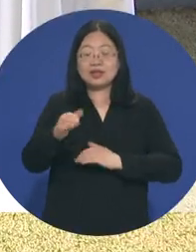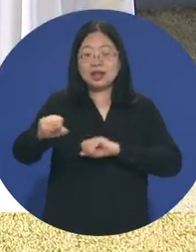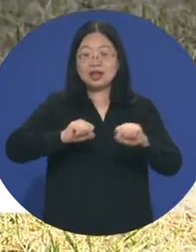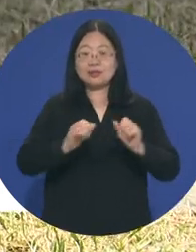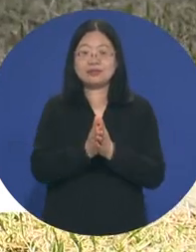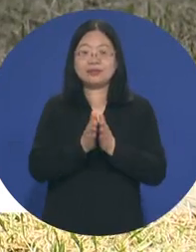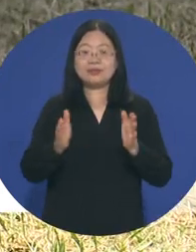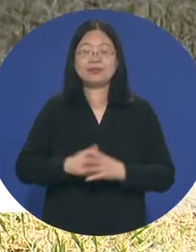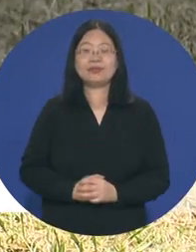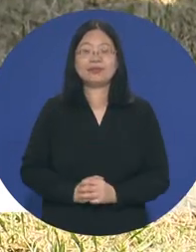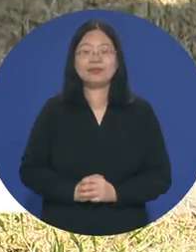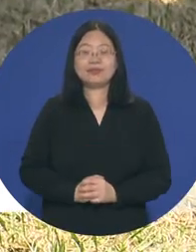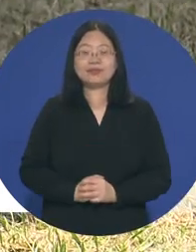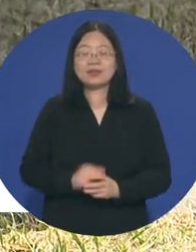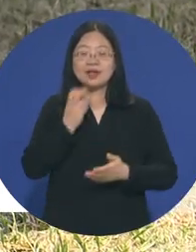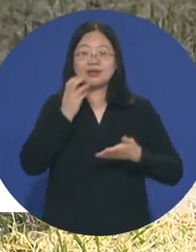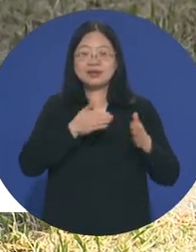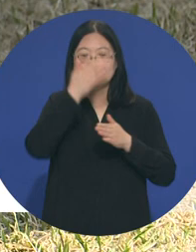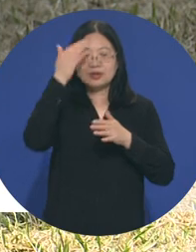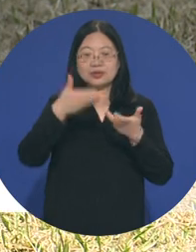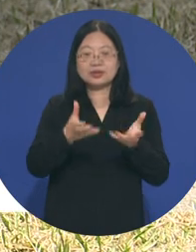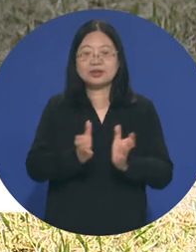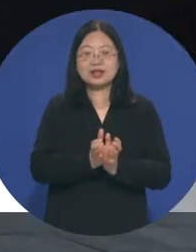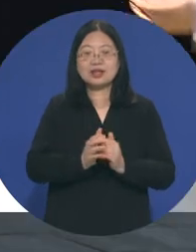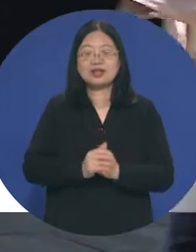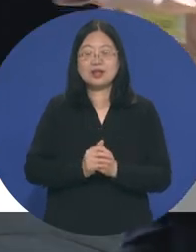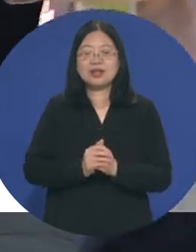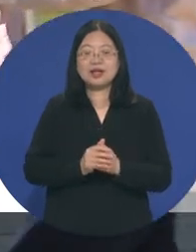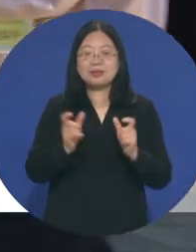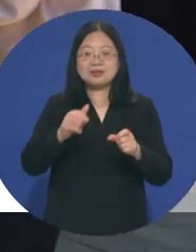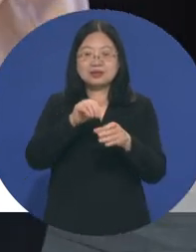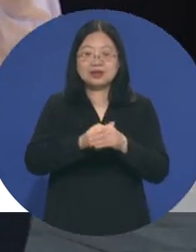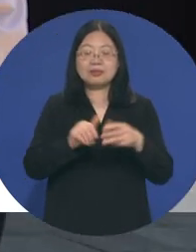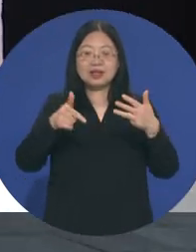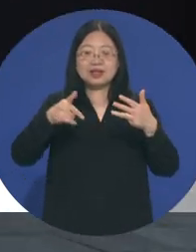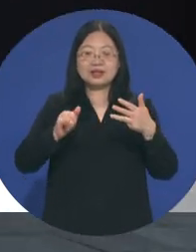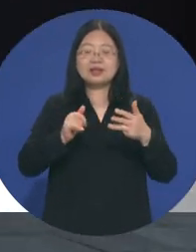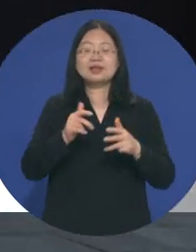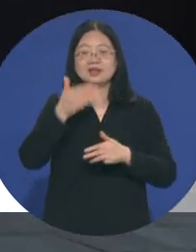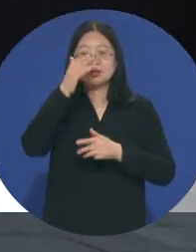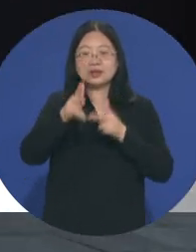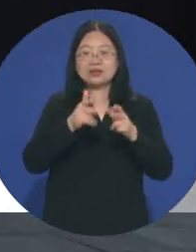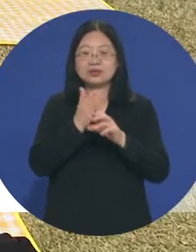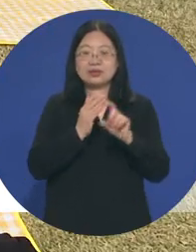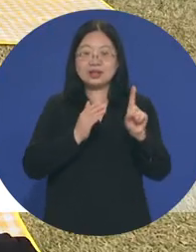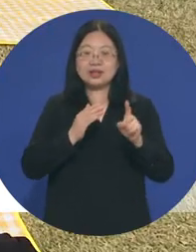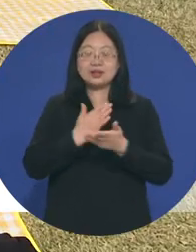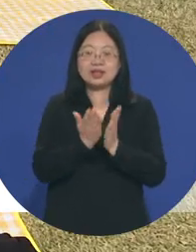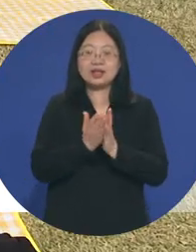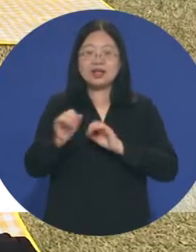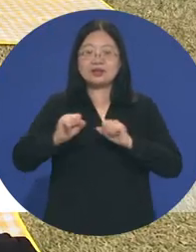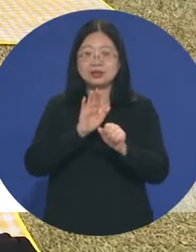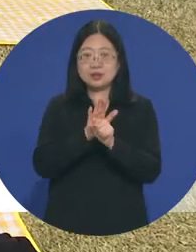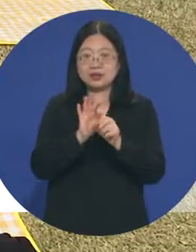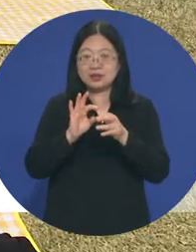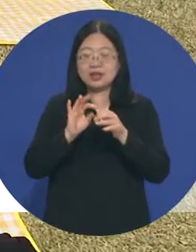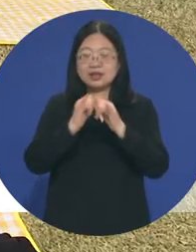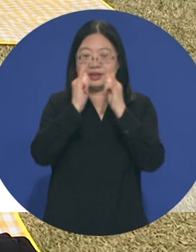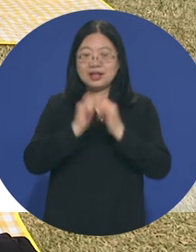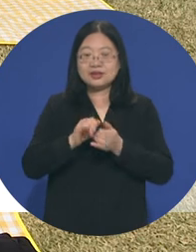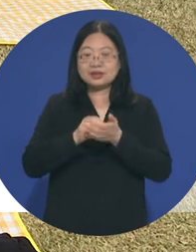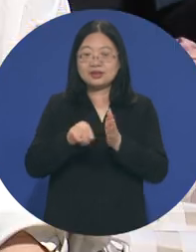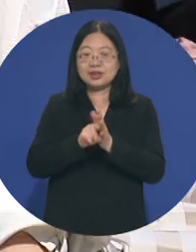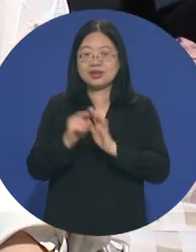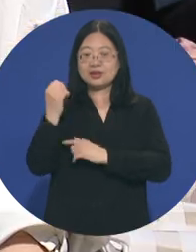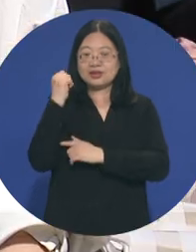활동에 들어갔습니다 경기도 청년 공동체는 민선 팔기 청년 사업 중 하나로 다양한 활동 지원을 통해 사회 진출을